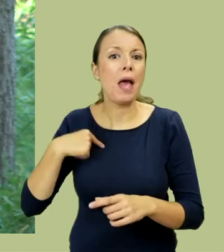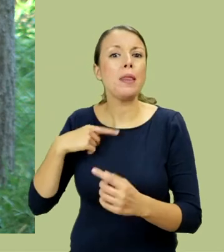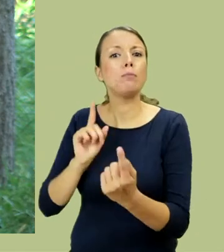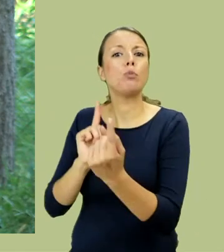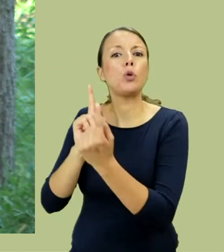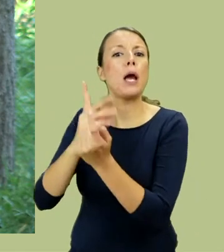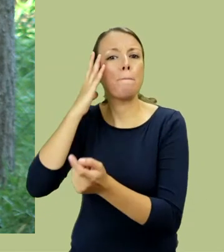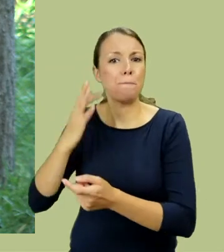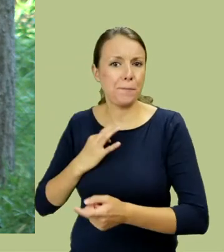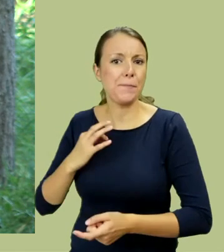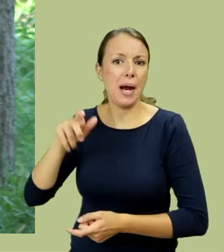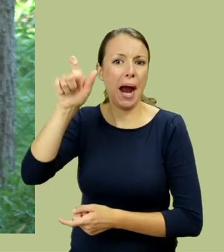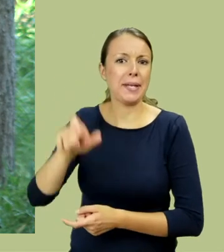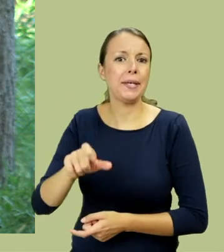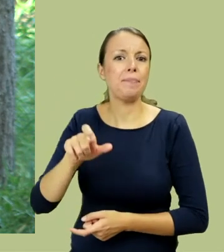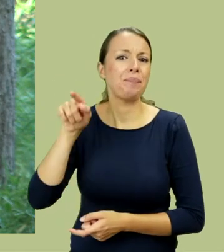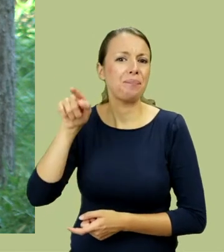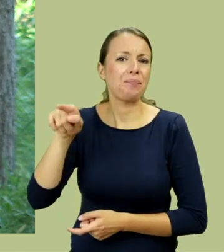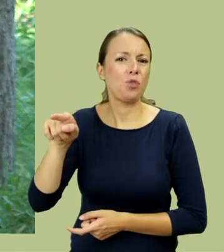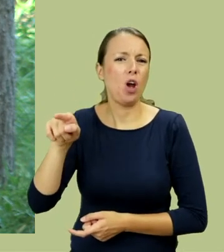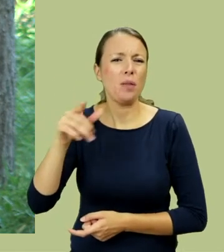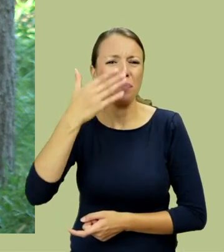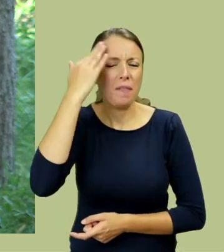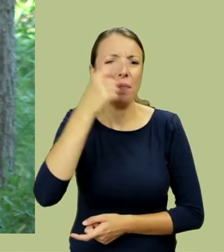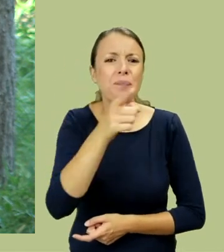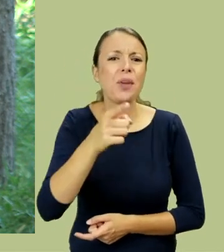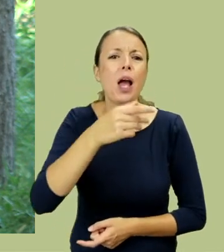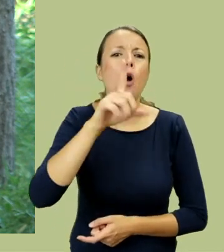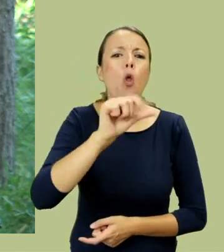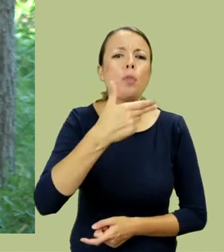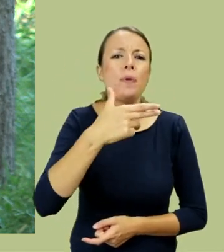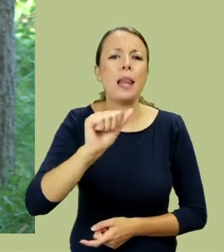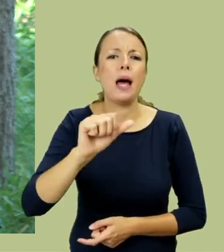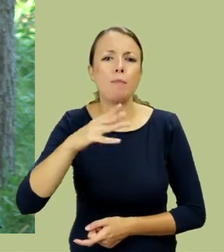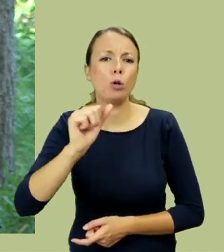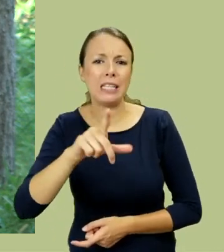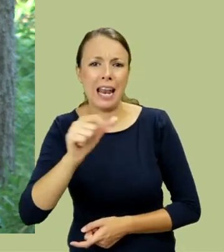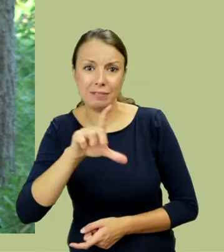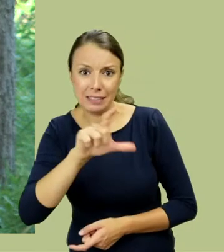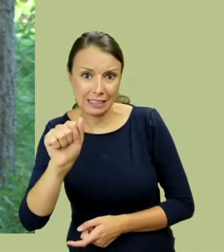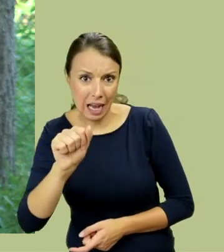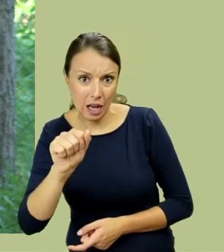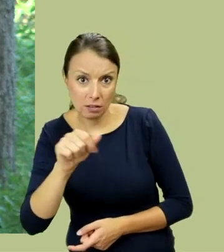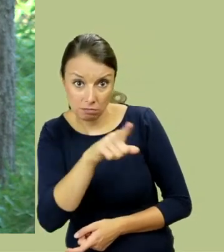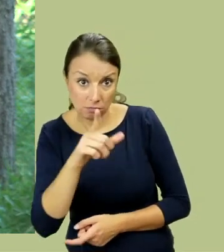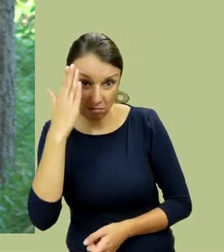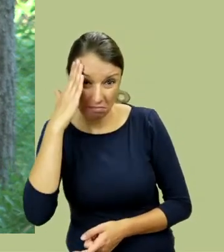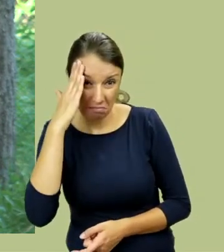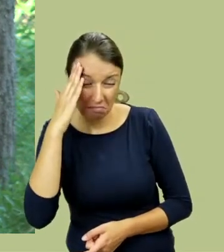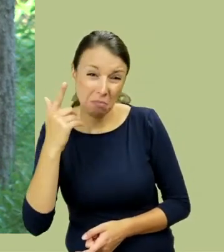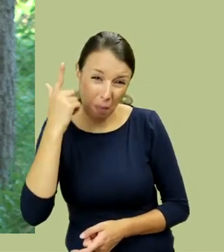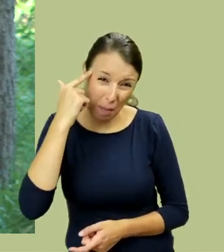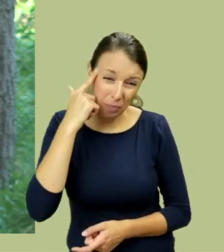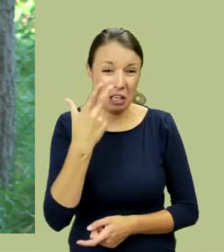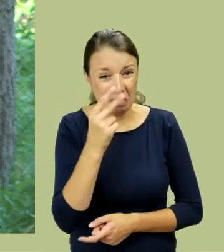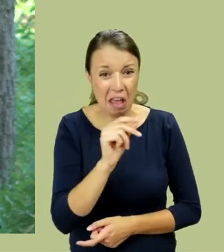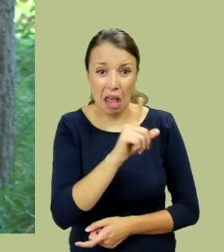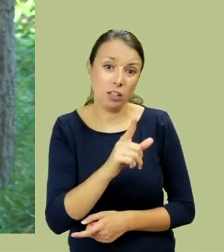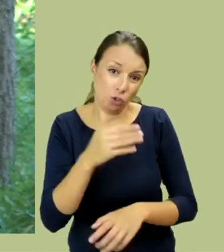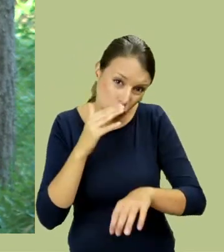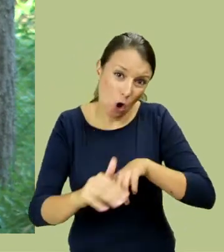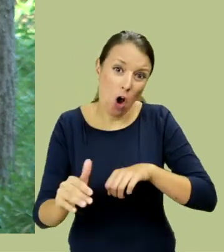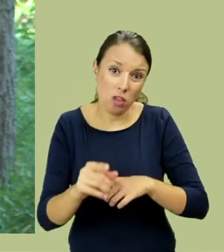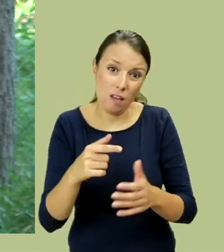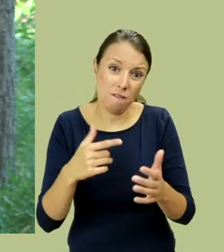Ludmiły Modzelewskiej. Nie wiem, czy znane jest panią to nazwisko, przypuszczam, że nie, a szkoda, bo to była dziewczyna, która z kolei jest